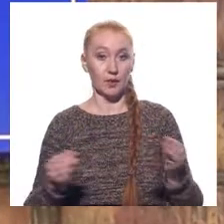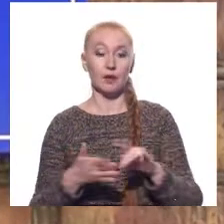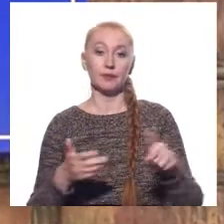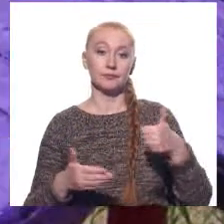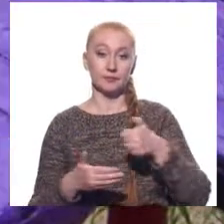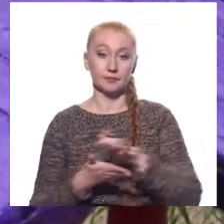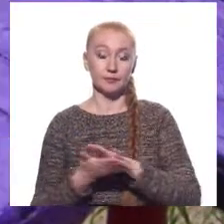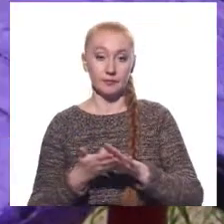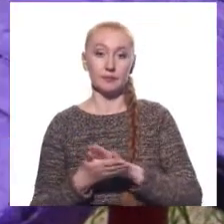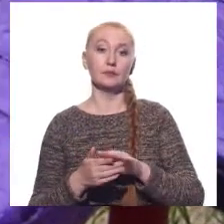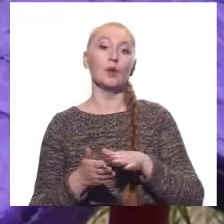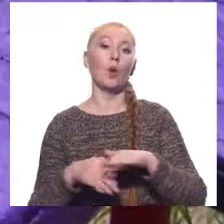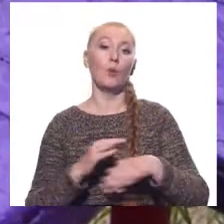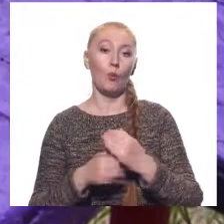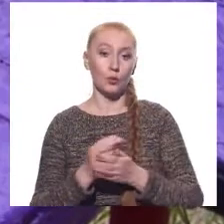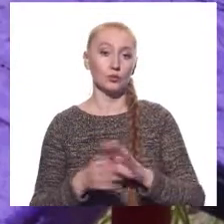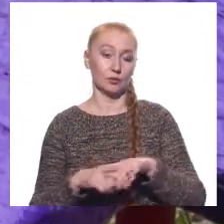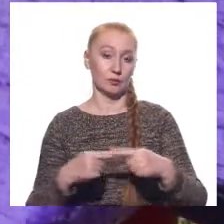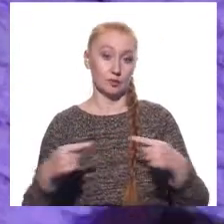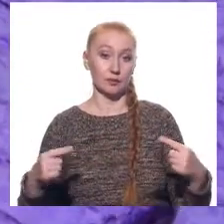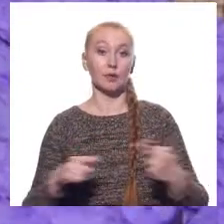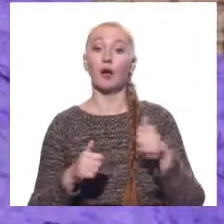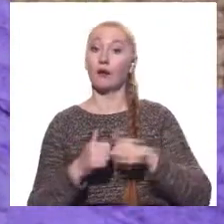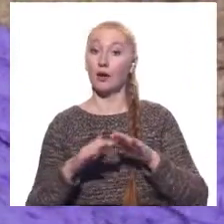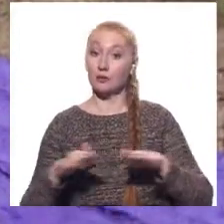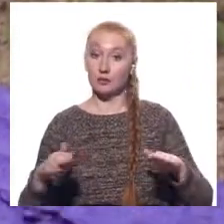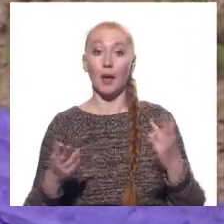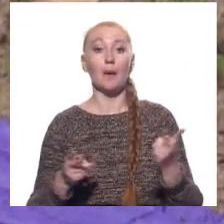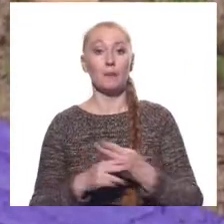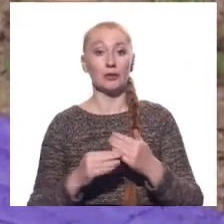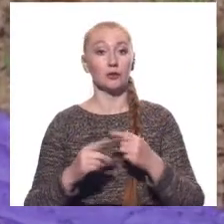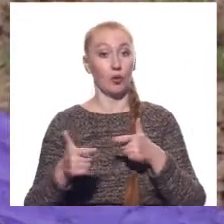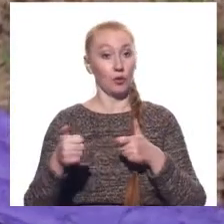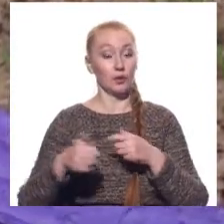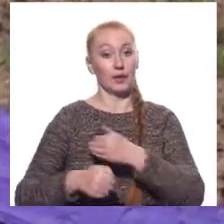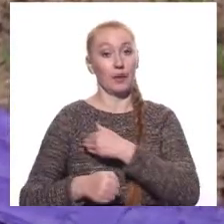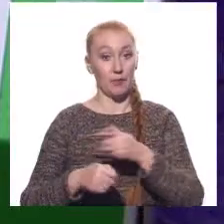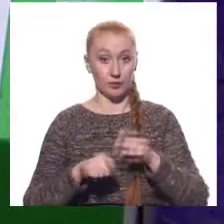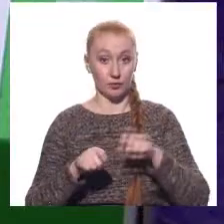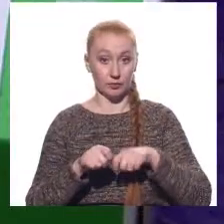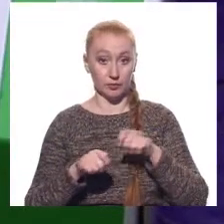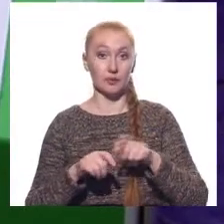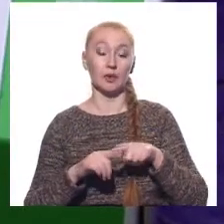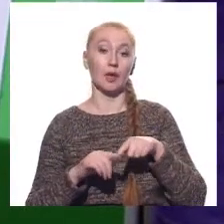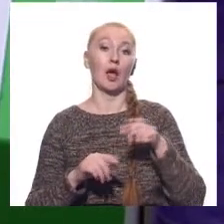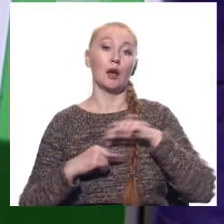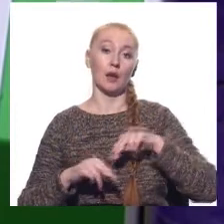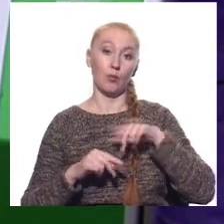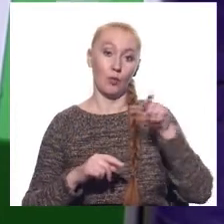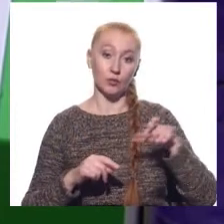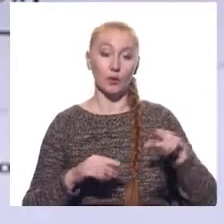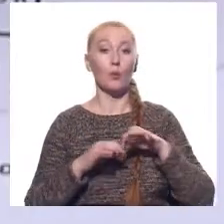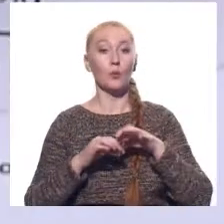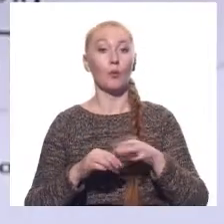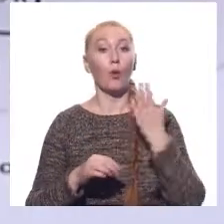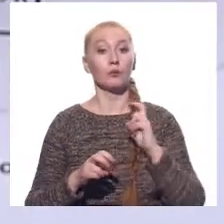дезінфекторами, антисептиками та миючими засобами. У кожному дитсадку є безконтактні термометри для температурного скринінгу дітей та працівників. Його